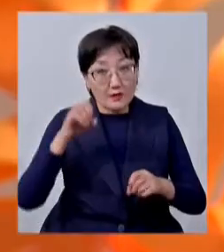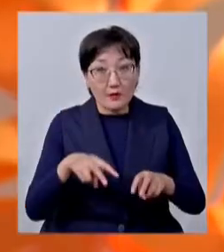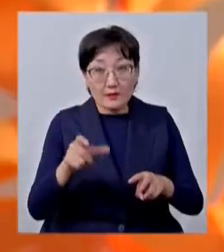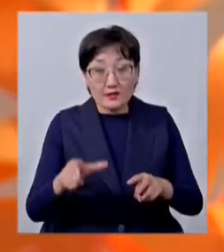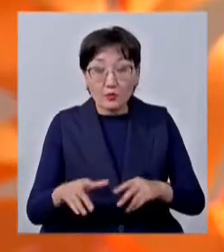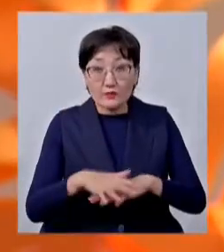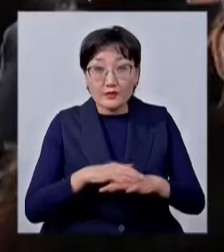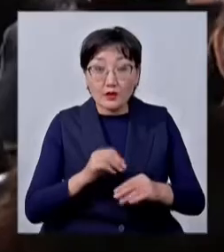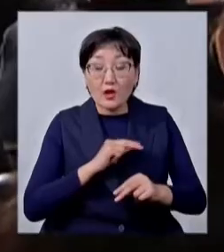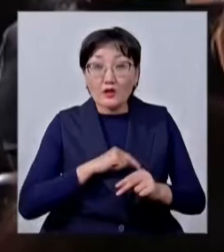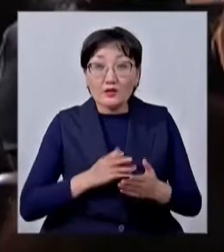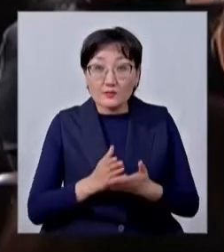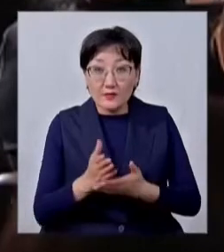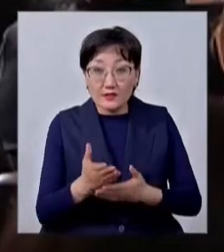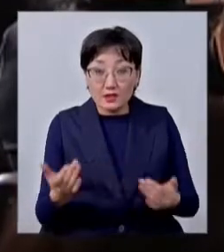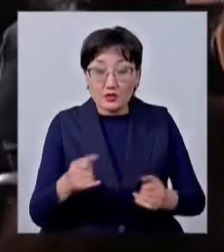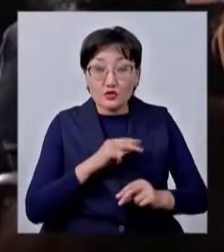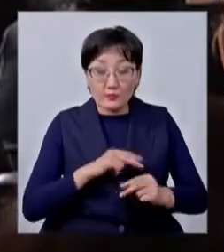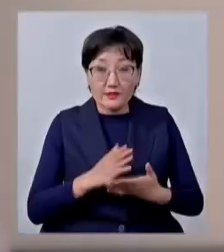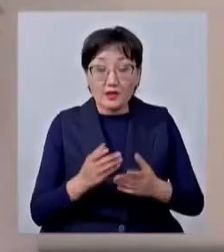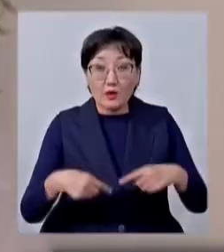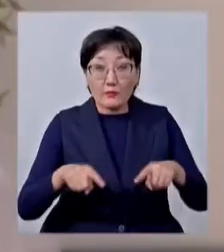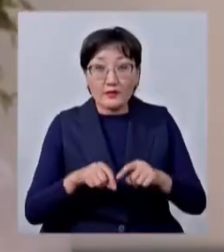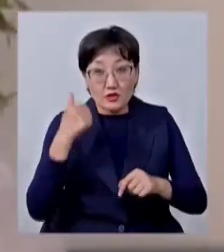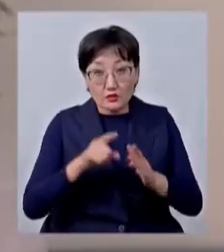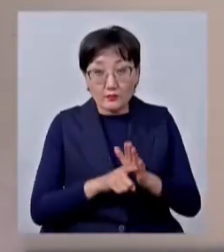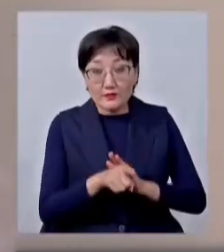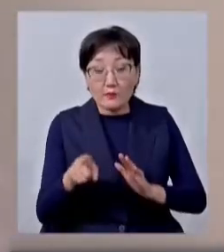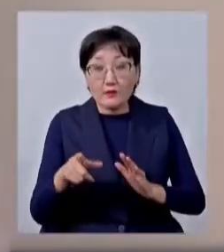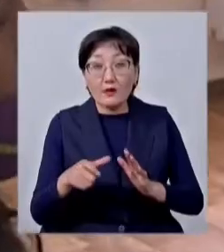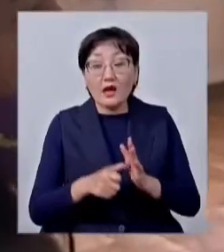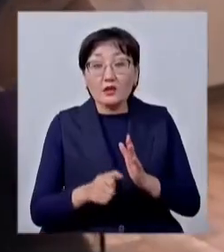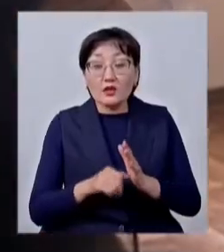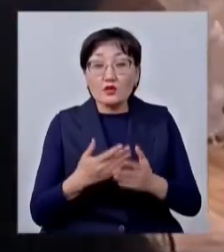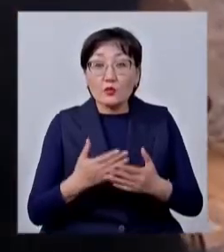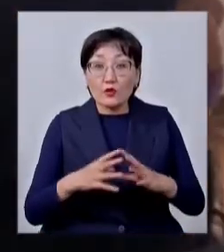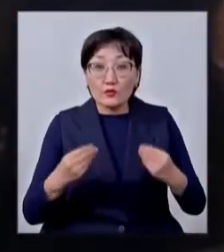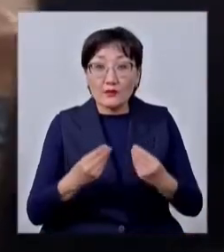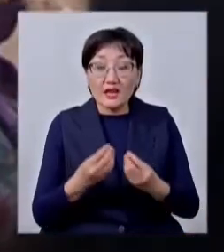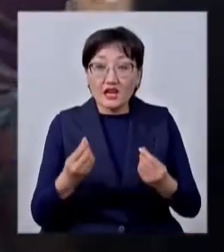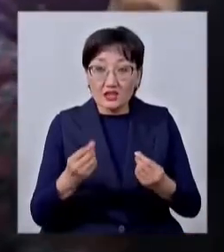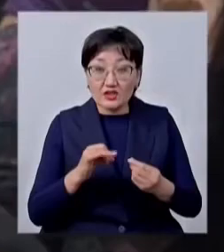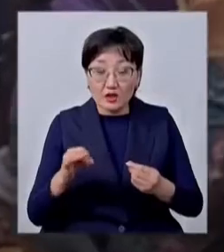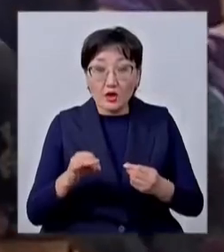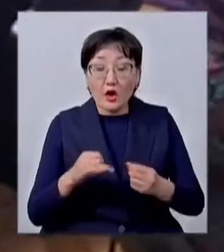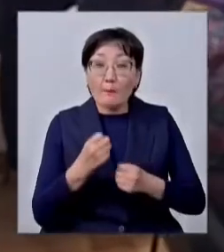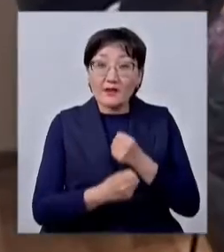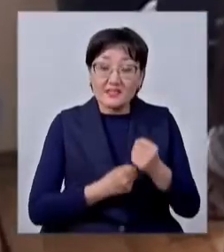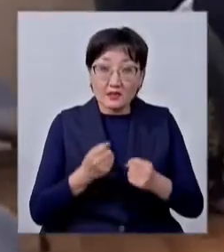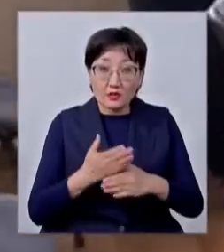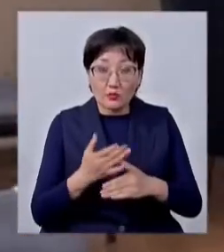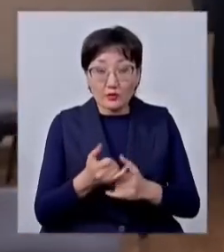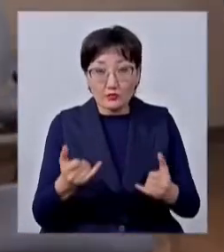және қоғамдық қызметкерлер жұмыс істейді. Орталық жыл басынан бері 1600-ге жуық отбасыға қаржылы және заттай көмек